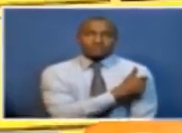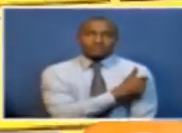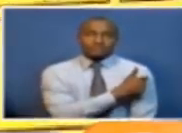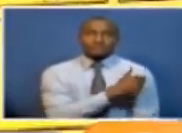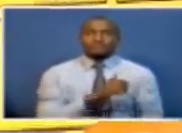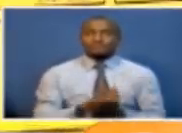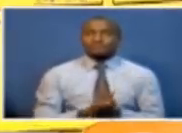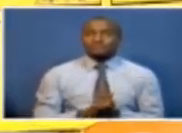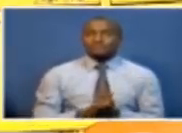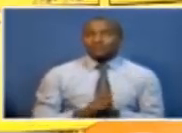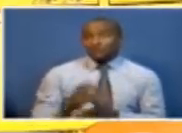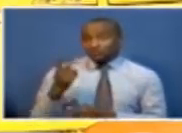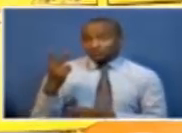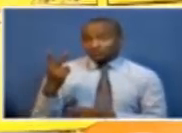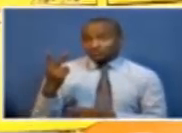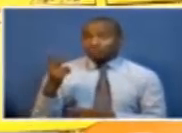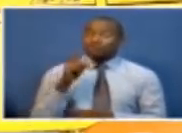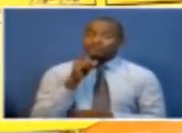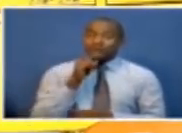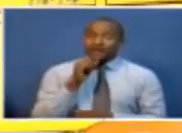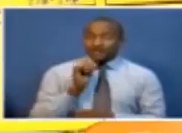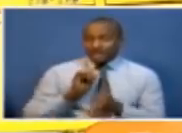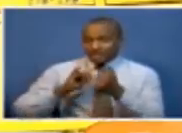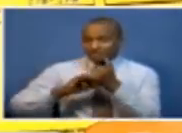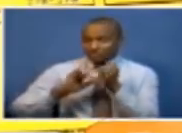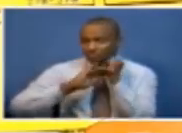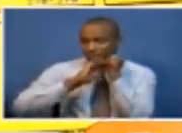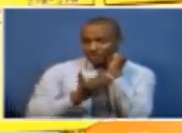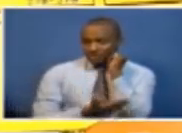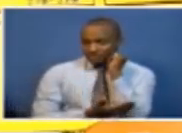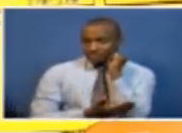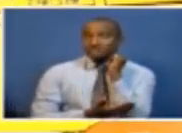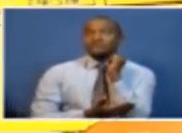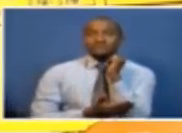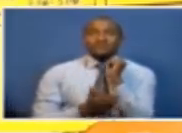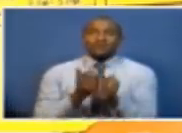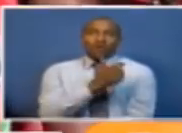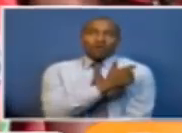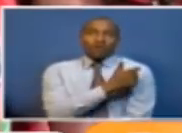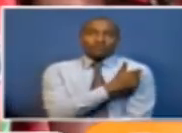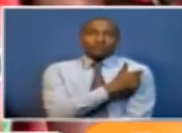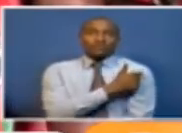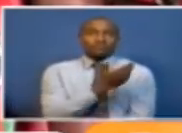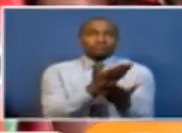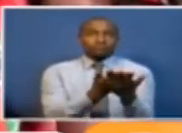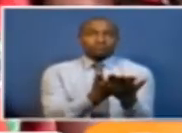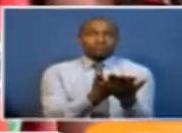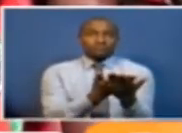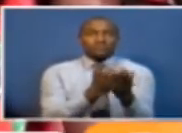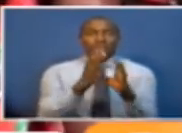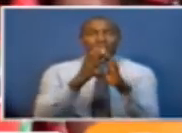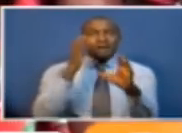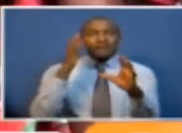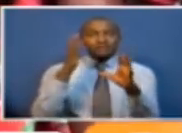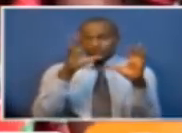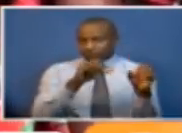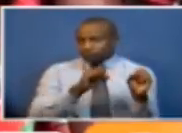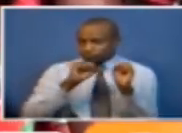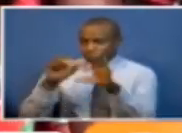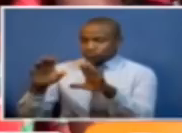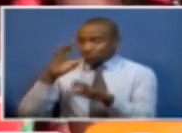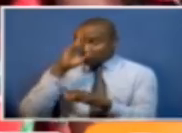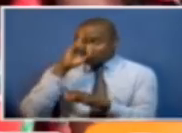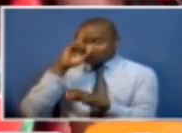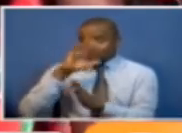Manusura wengine wawili ambao ni mume na mkewe mjamzito wanapokea matibabu, huku basi hilo likizuiliwa katika kituo cha polisi